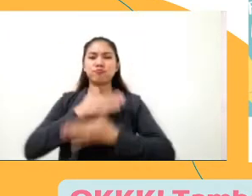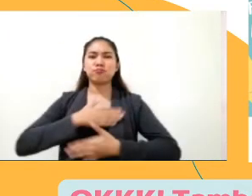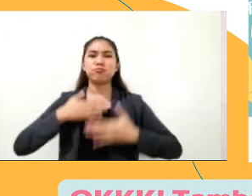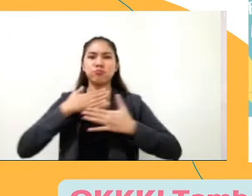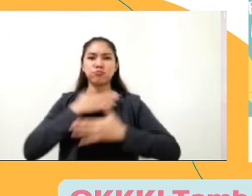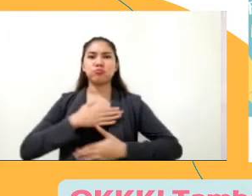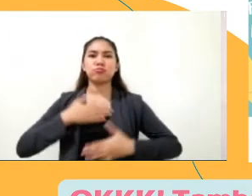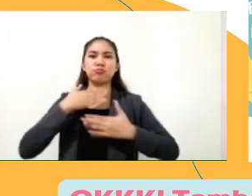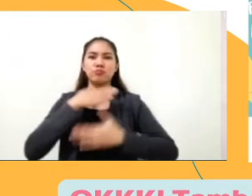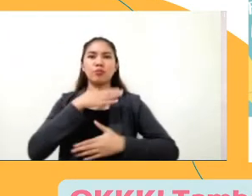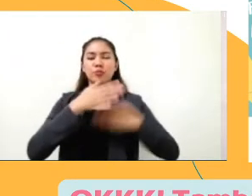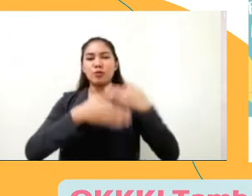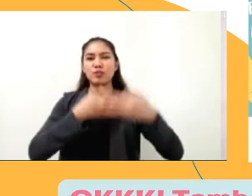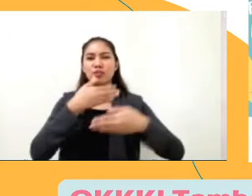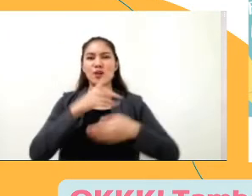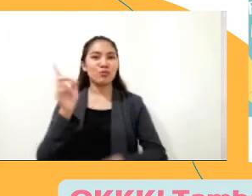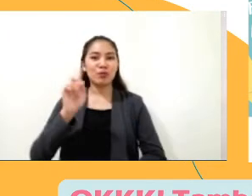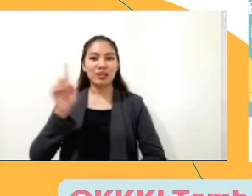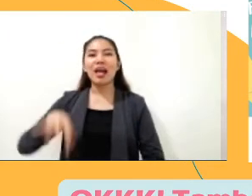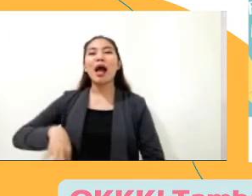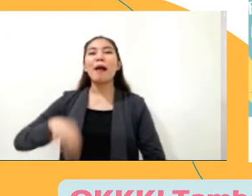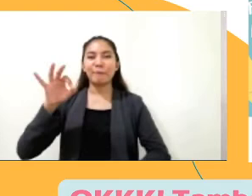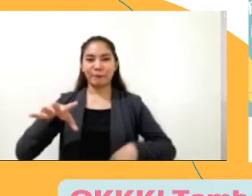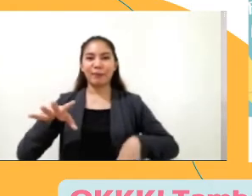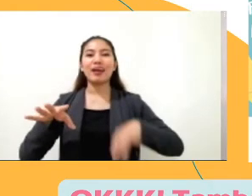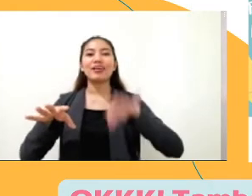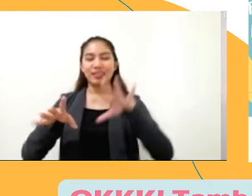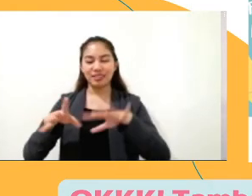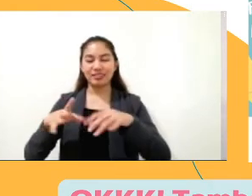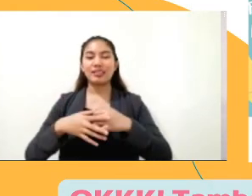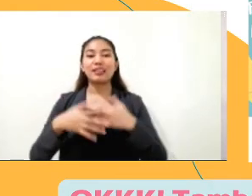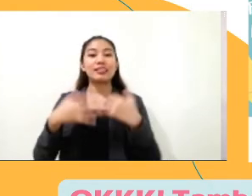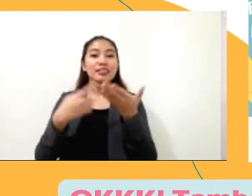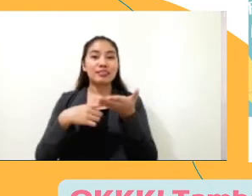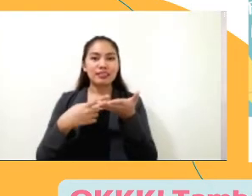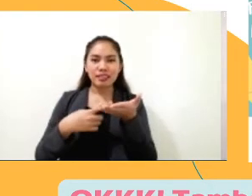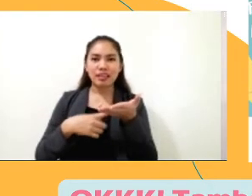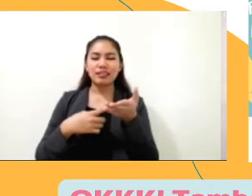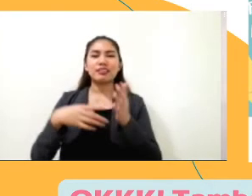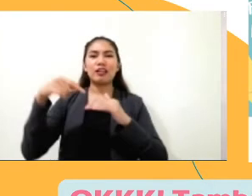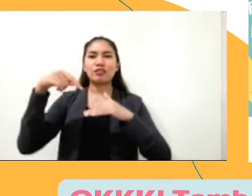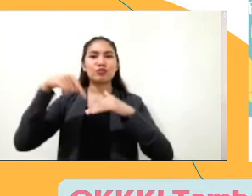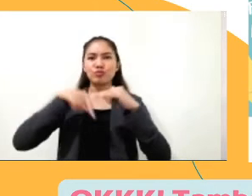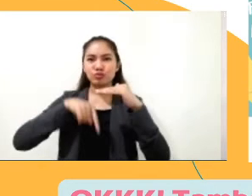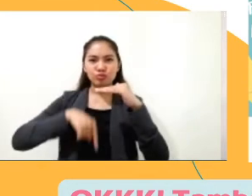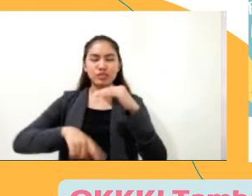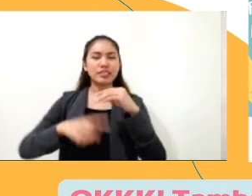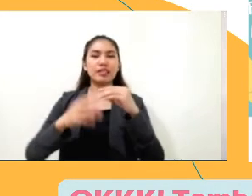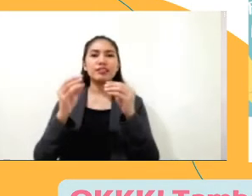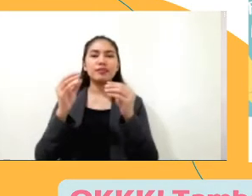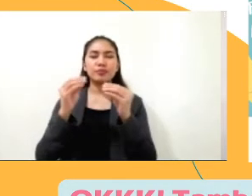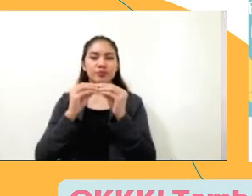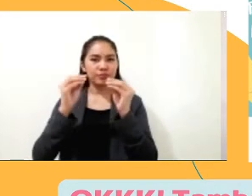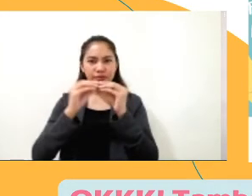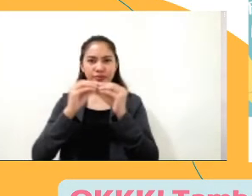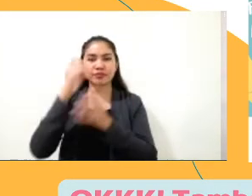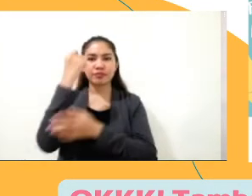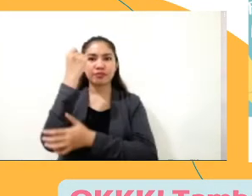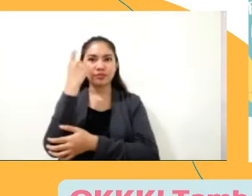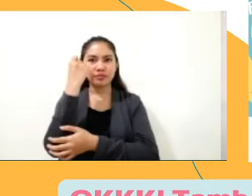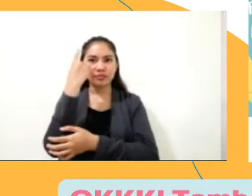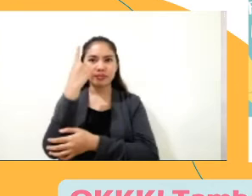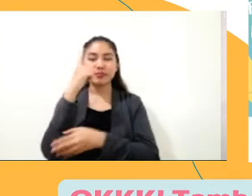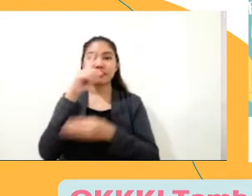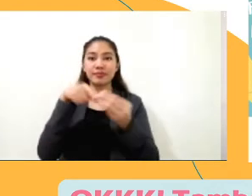ambagan. At dahil dito, pinag-usapan natin at mas pinalalim pa natin yung pagkakaintindi natin sa word